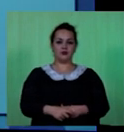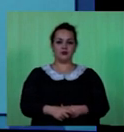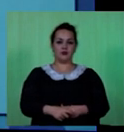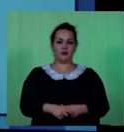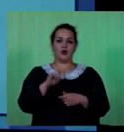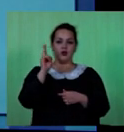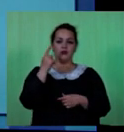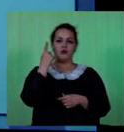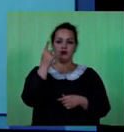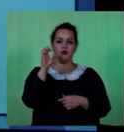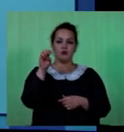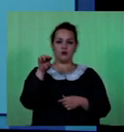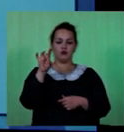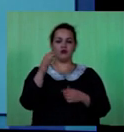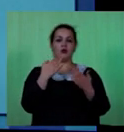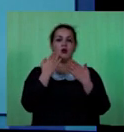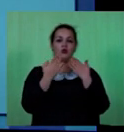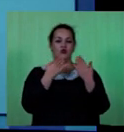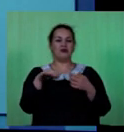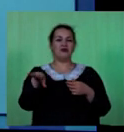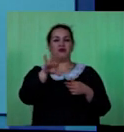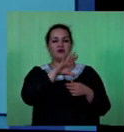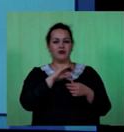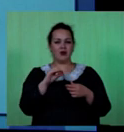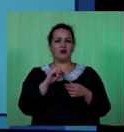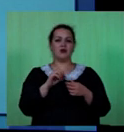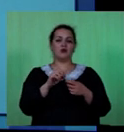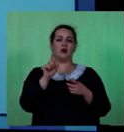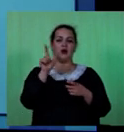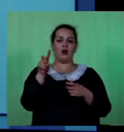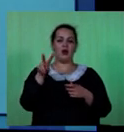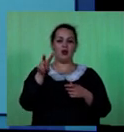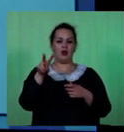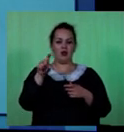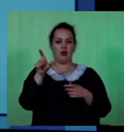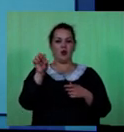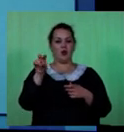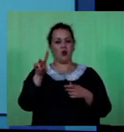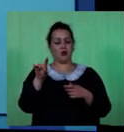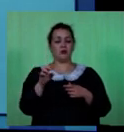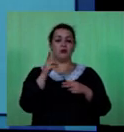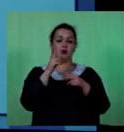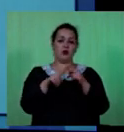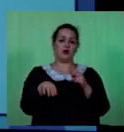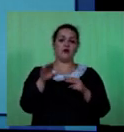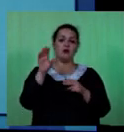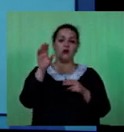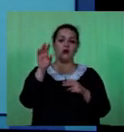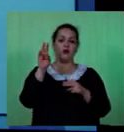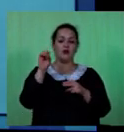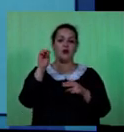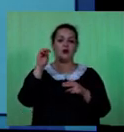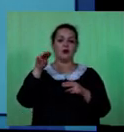К первому спряжению относятся все остальные глаголы, оканчивающиеся на